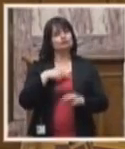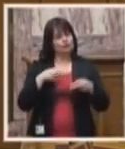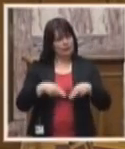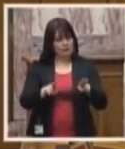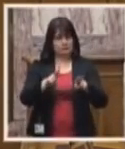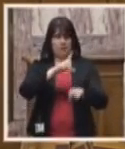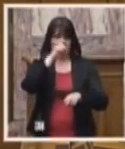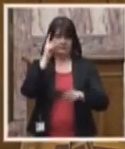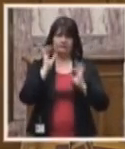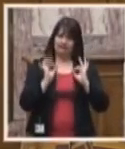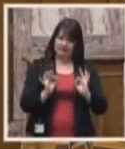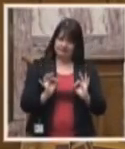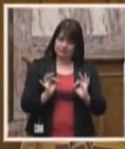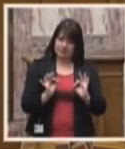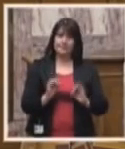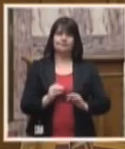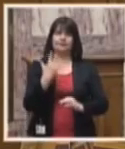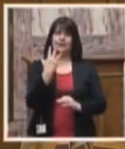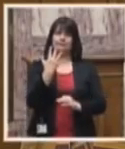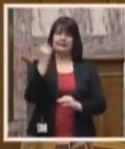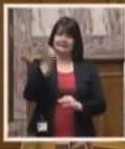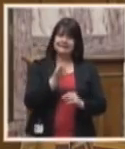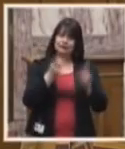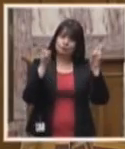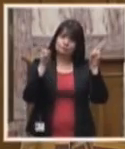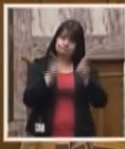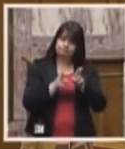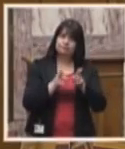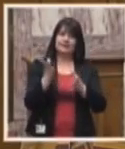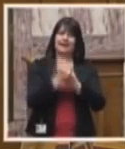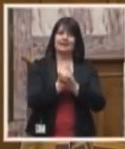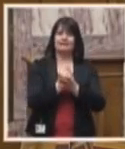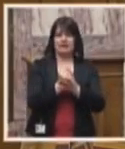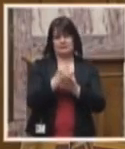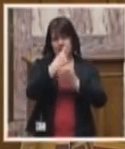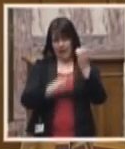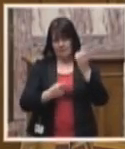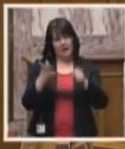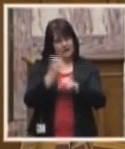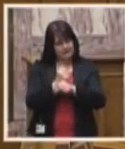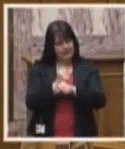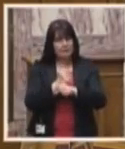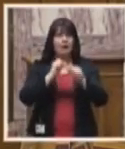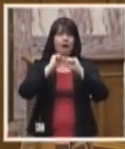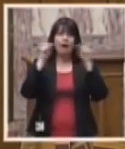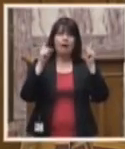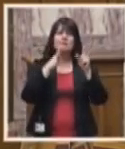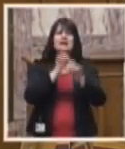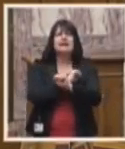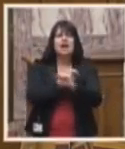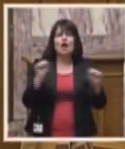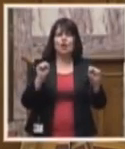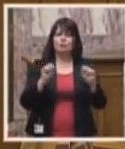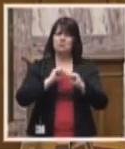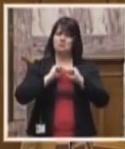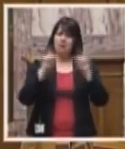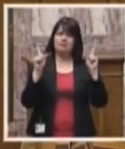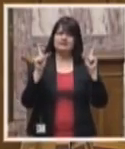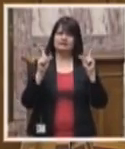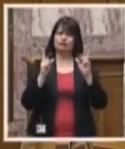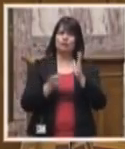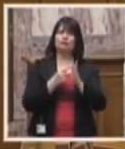δυσκολίες. Το 5% μείωσης του ελλείμματος είναι πρωτοφανές, είναι ρεκόρ. Έχουμε